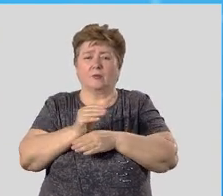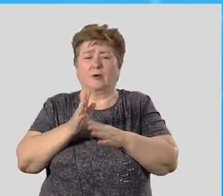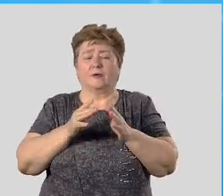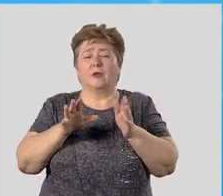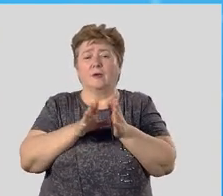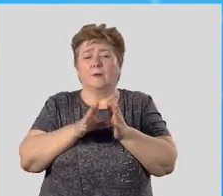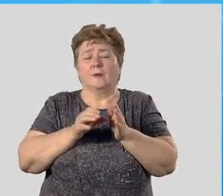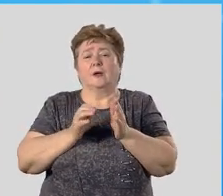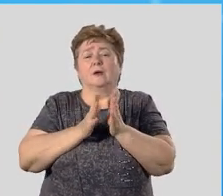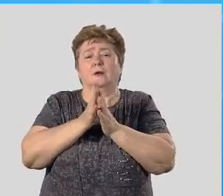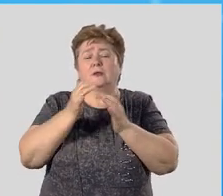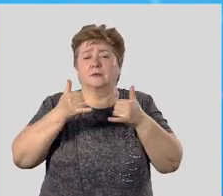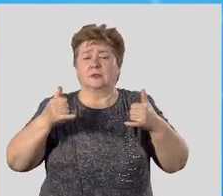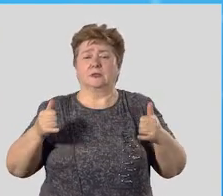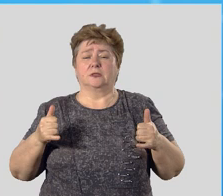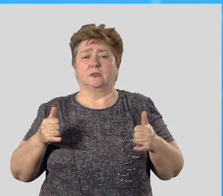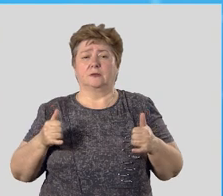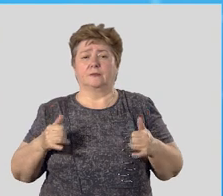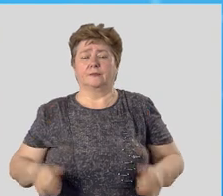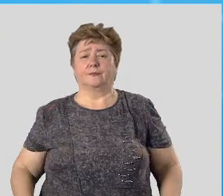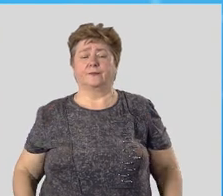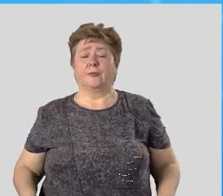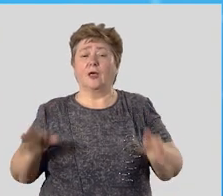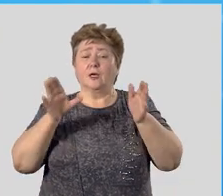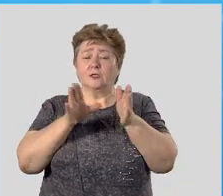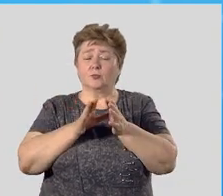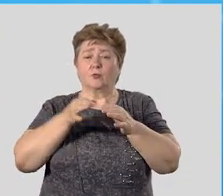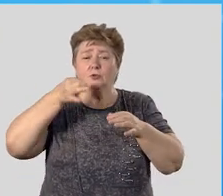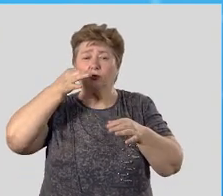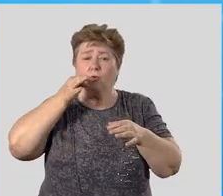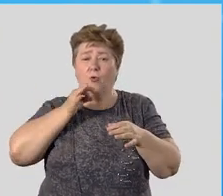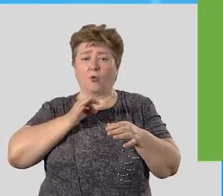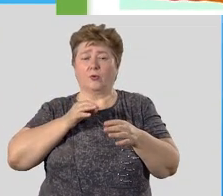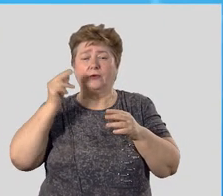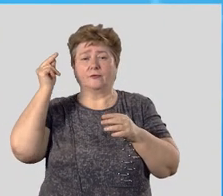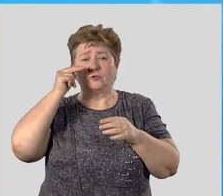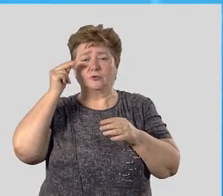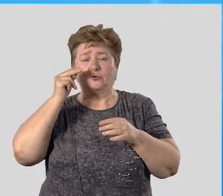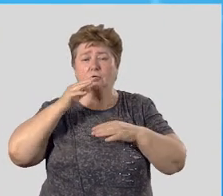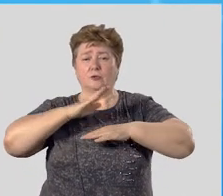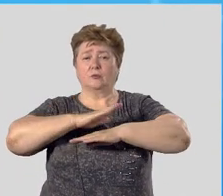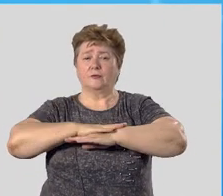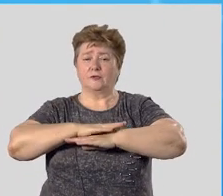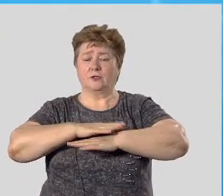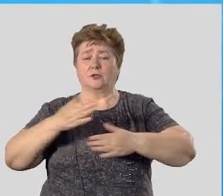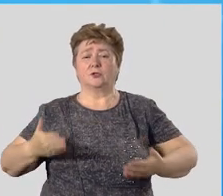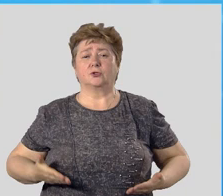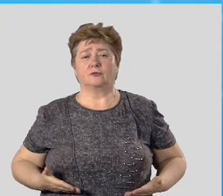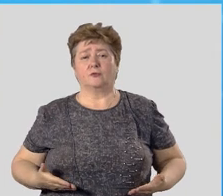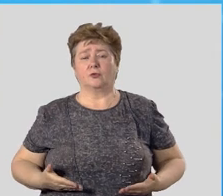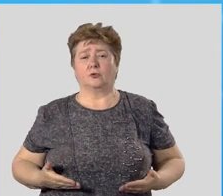рост и развитие растений. С помощью опытов изучают поведение